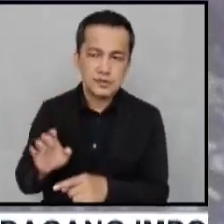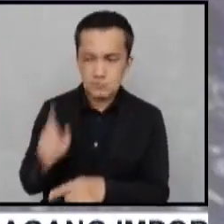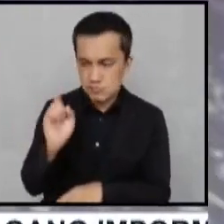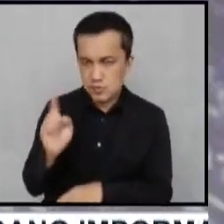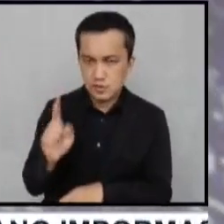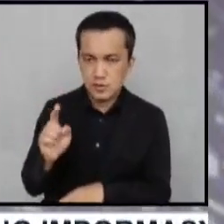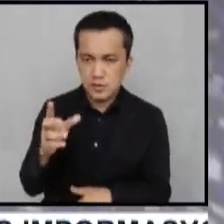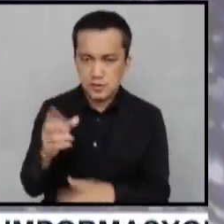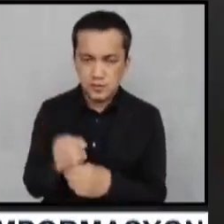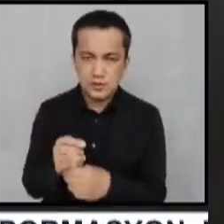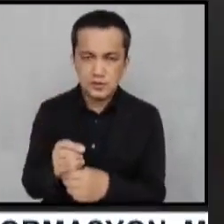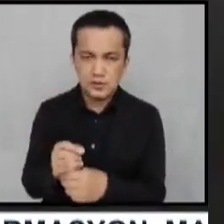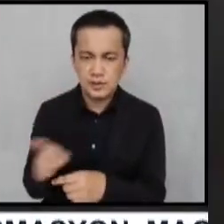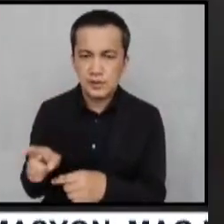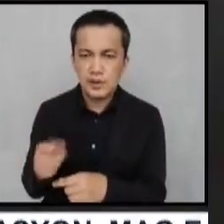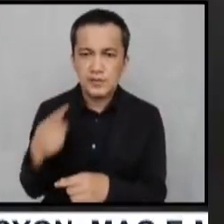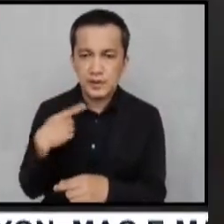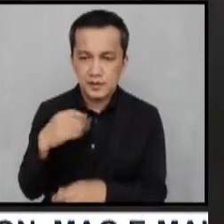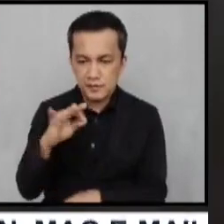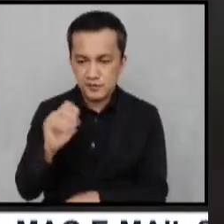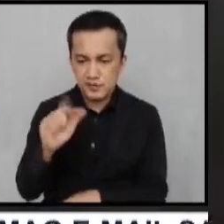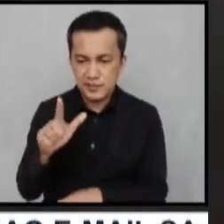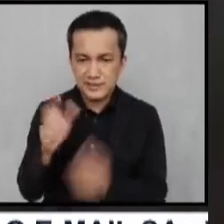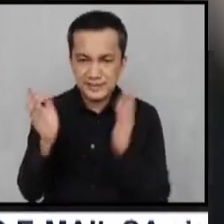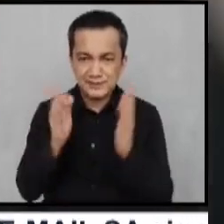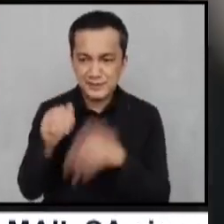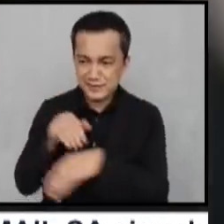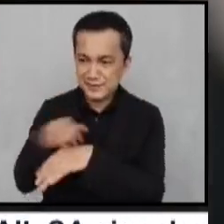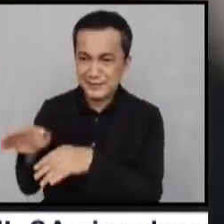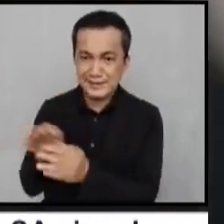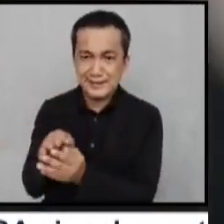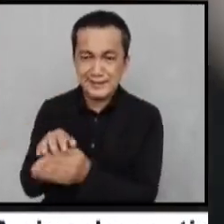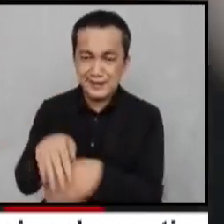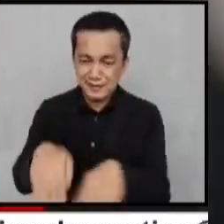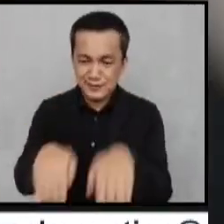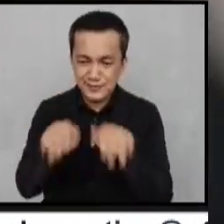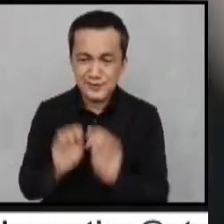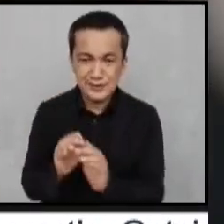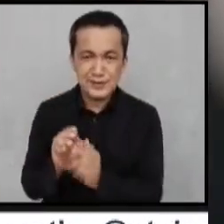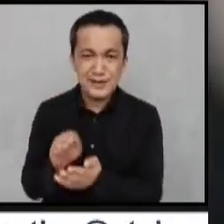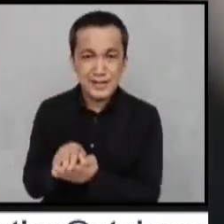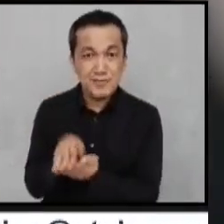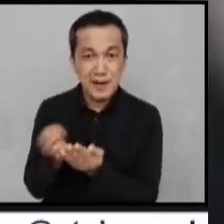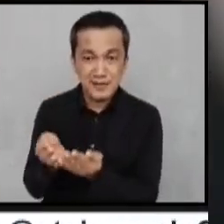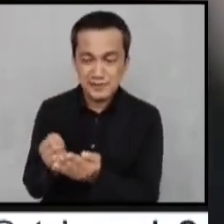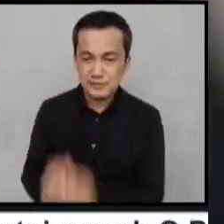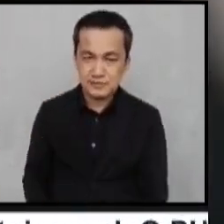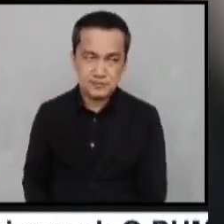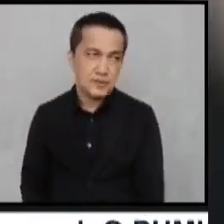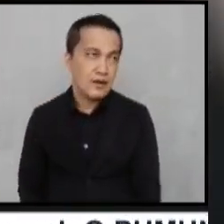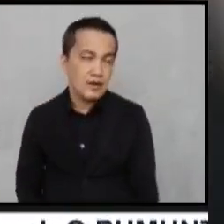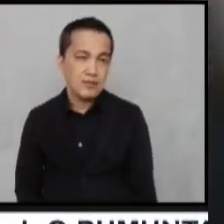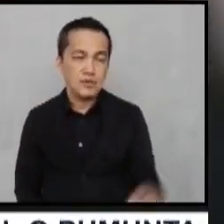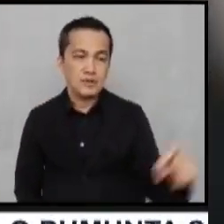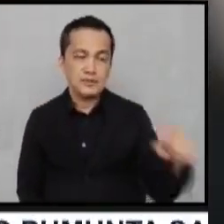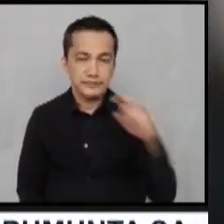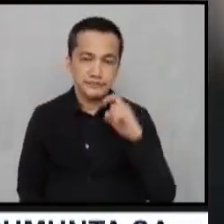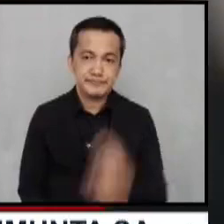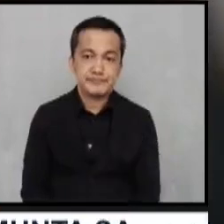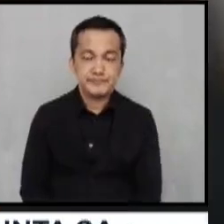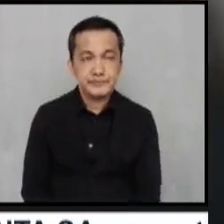funeral service pa niya na ipinadala sa kanilang bahay. May nang una nag-text sa akin na